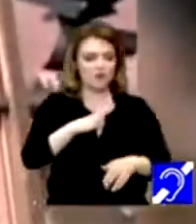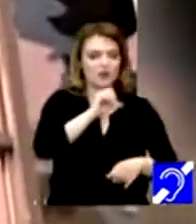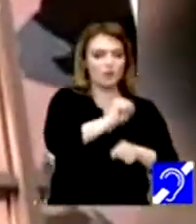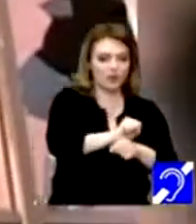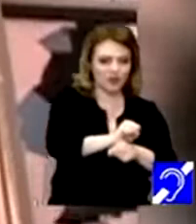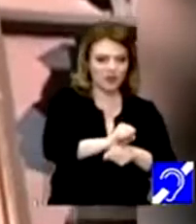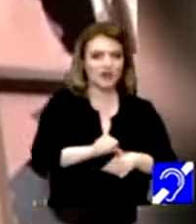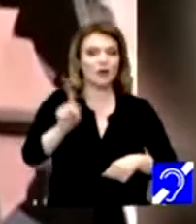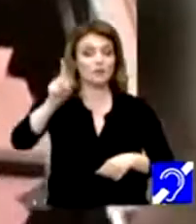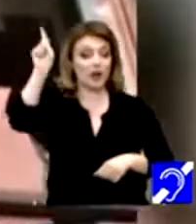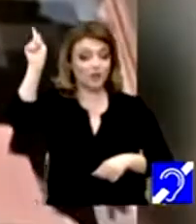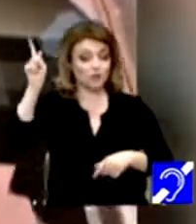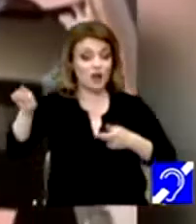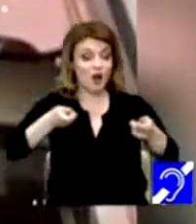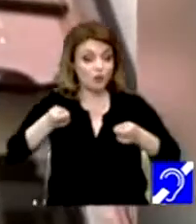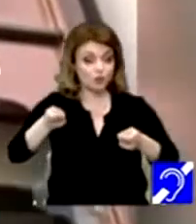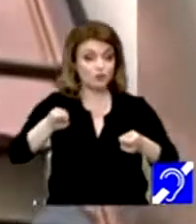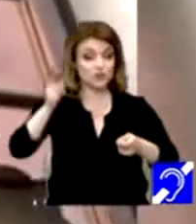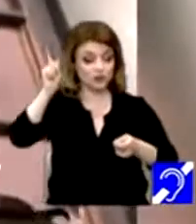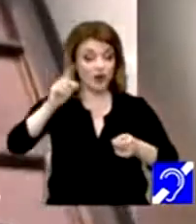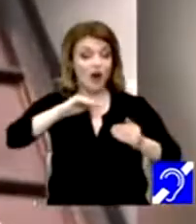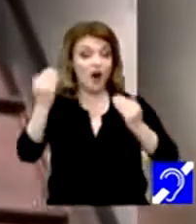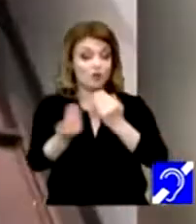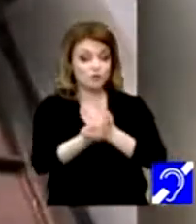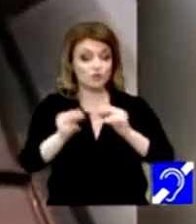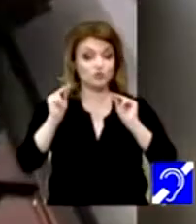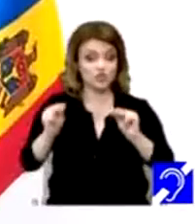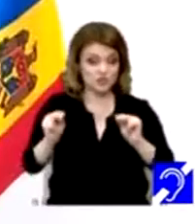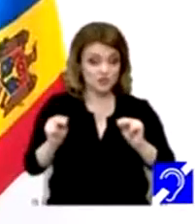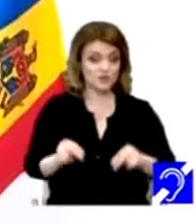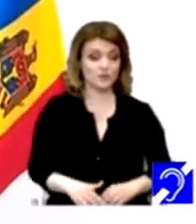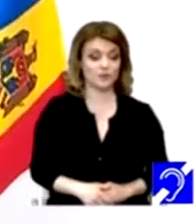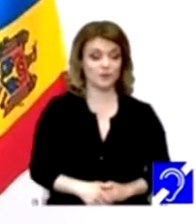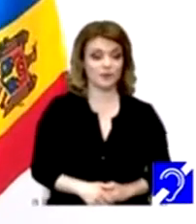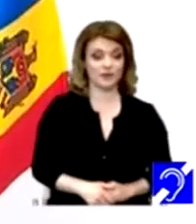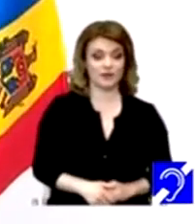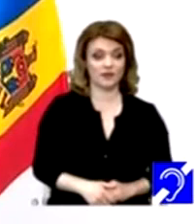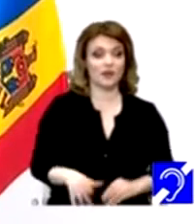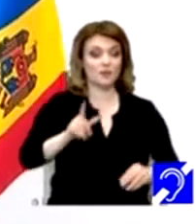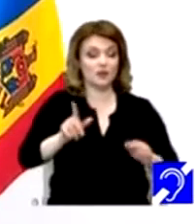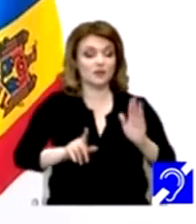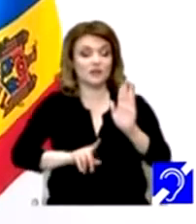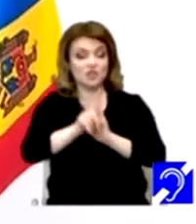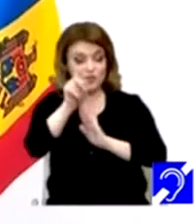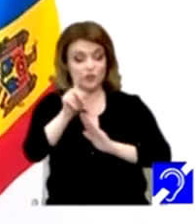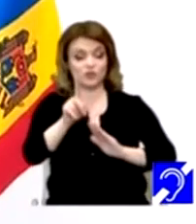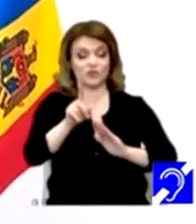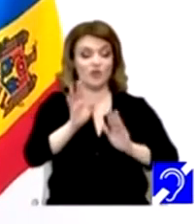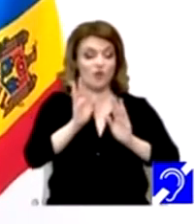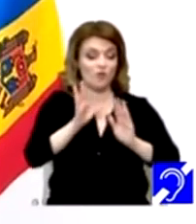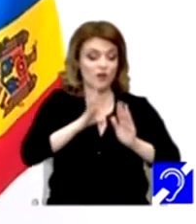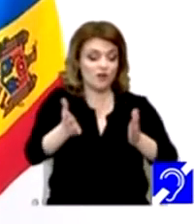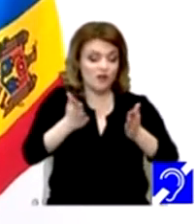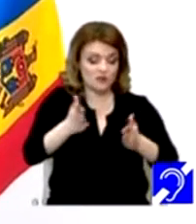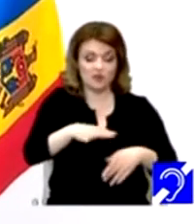că autoritățile de atunci au ascuns adevărul. Acțiunile au fost realizate evident întârziat pentru că nu s-a dorit din start să se investigheze ce s-a întâmplat. Nu s-a